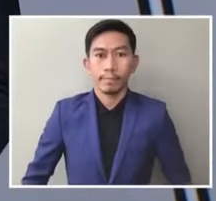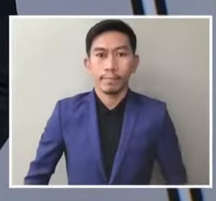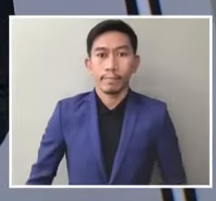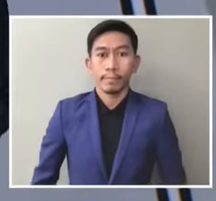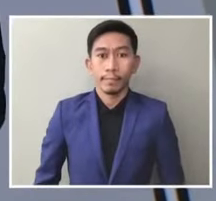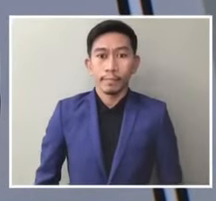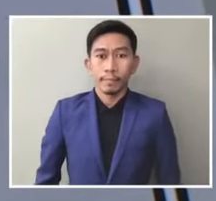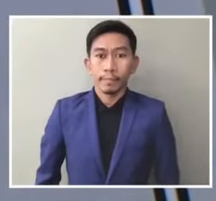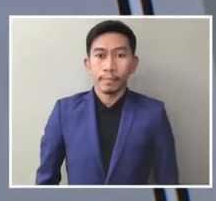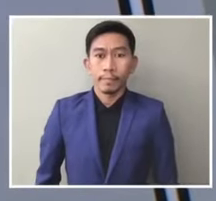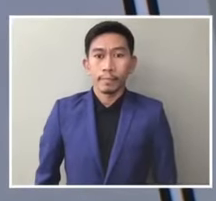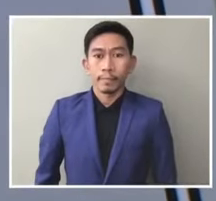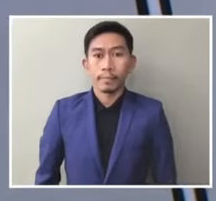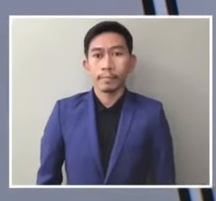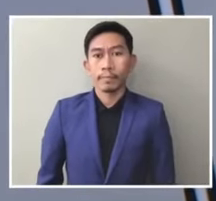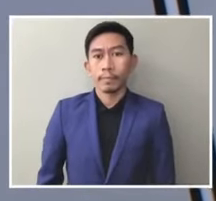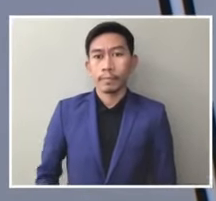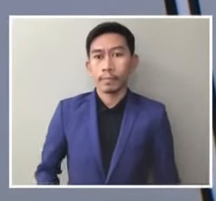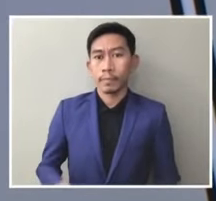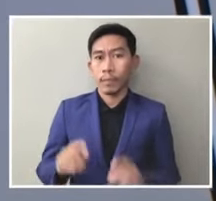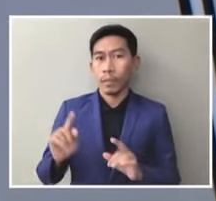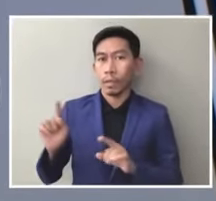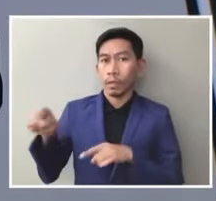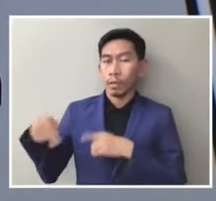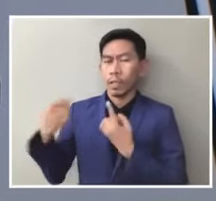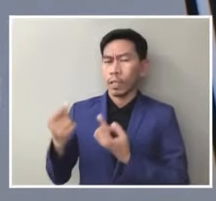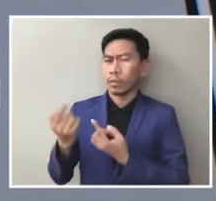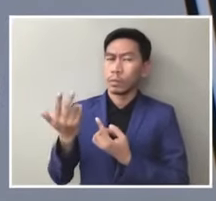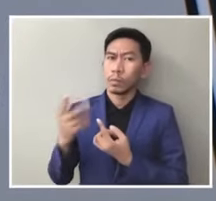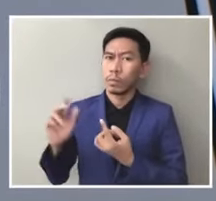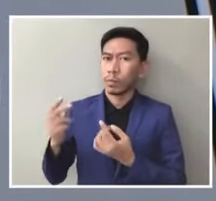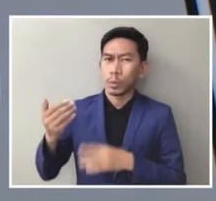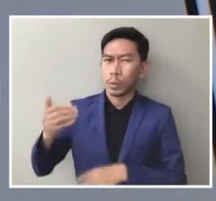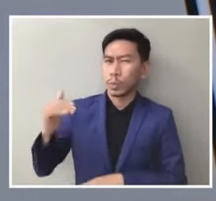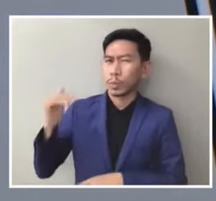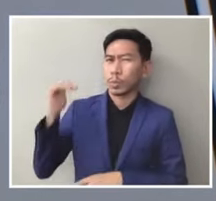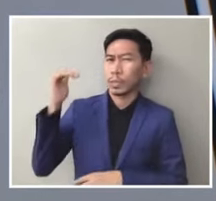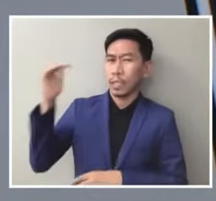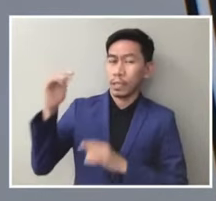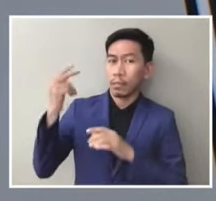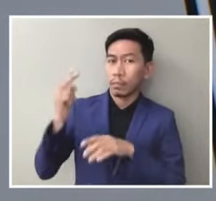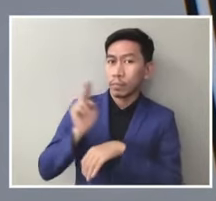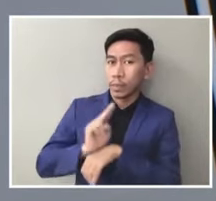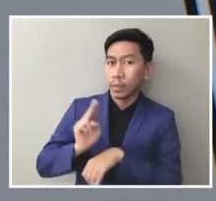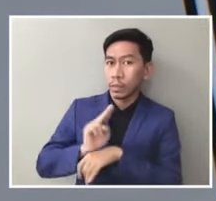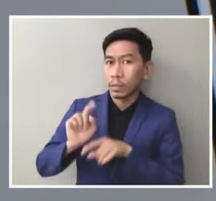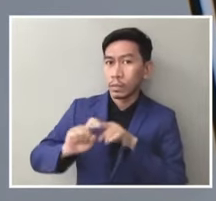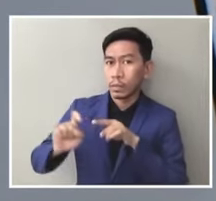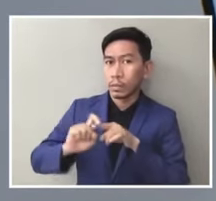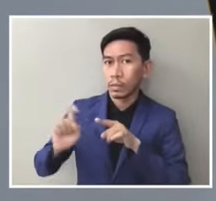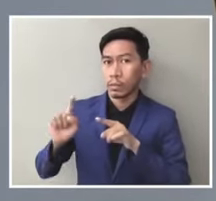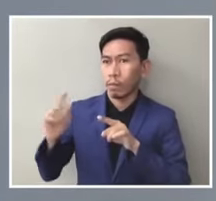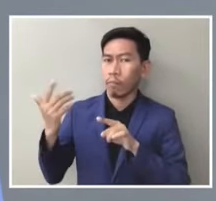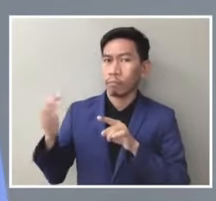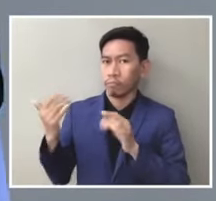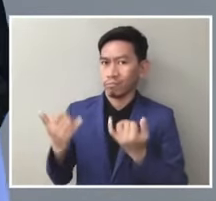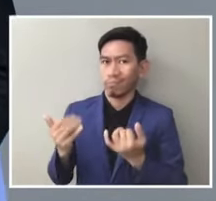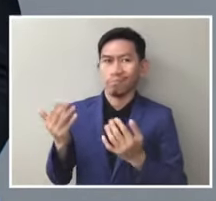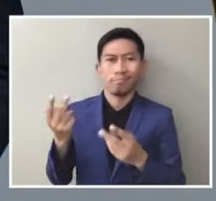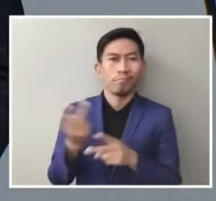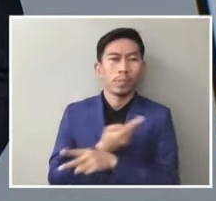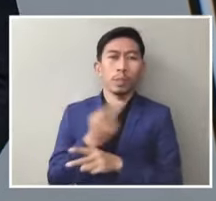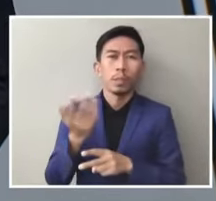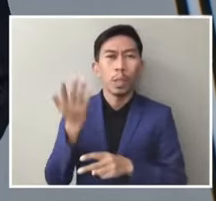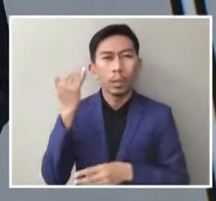Nalagpasan na ang pinakamataas na konsumo sa kuryente ng mga consumer sa Luzon noong nakaraang taon dahil sa tindi ng init ng